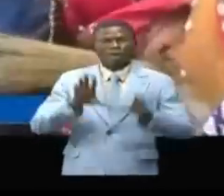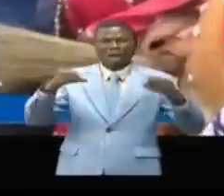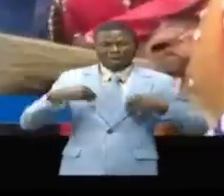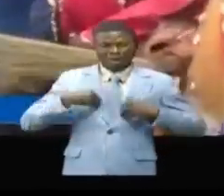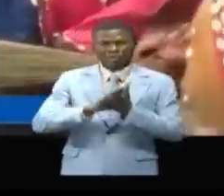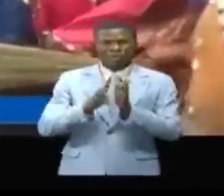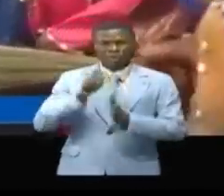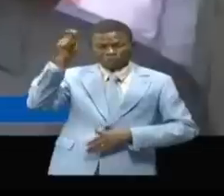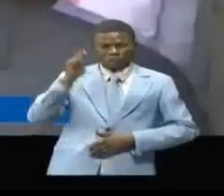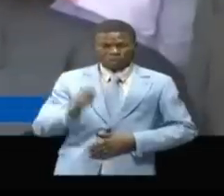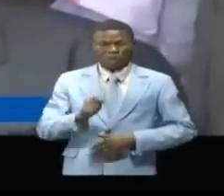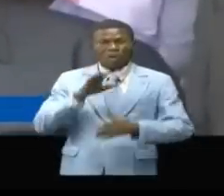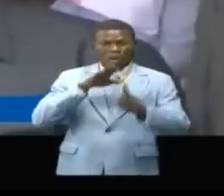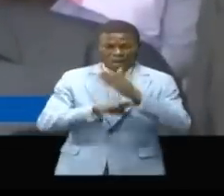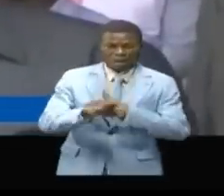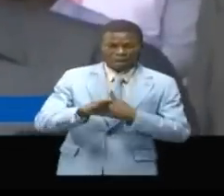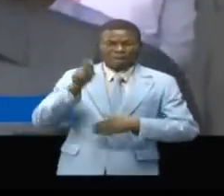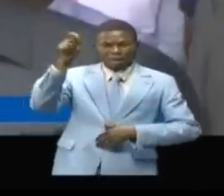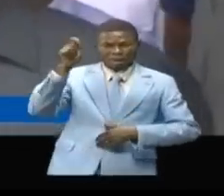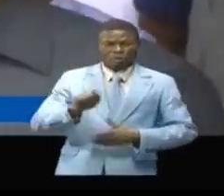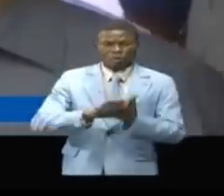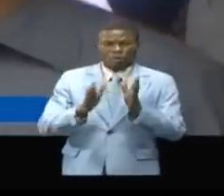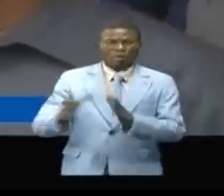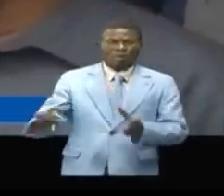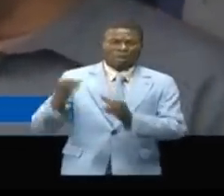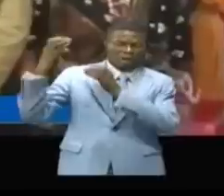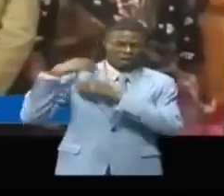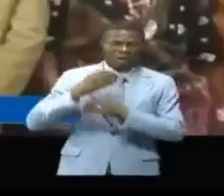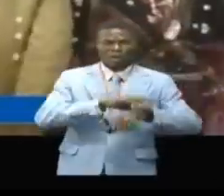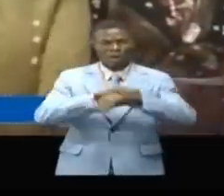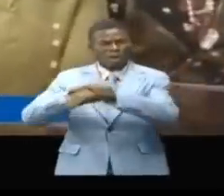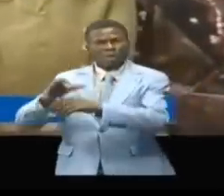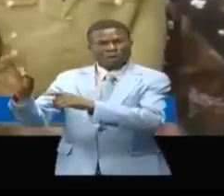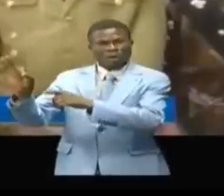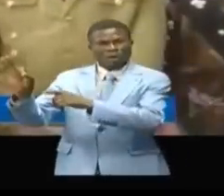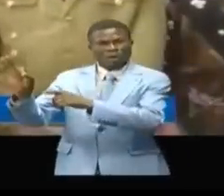Et une fois qu'ils sont enrôlés, l'armée sait les prendre en charge pour aller les former.